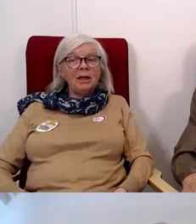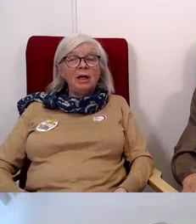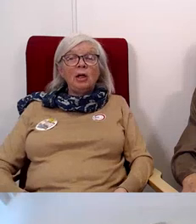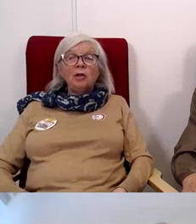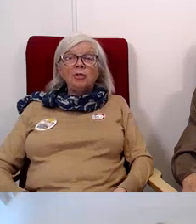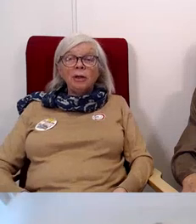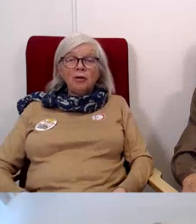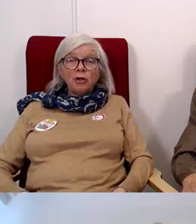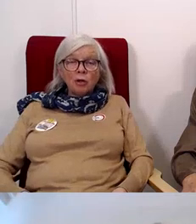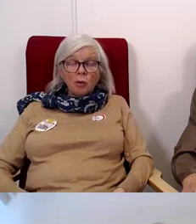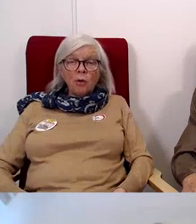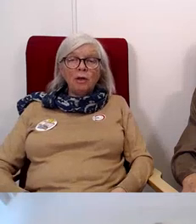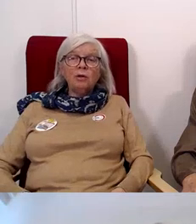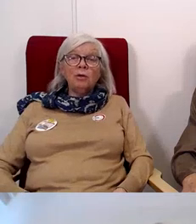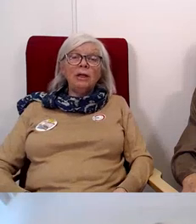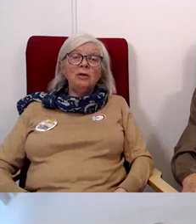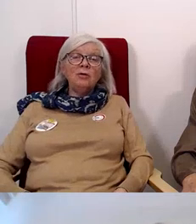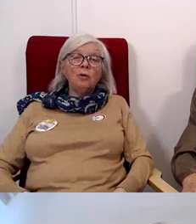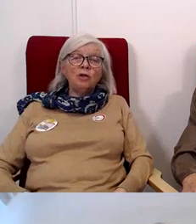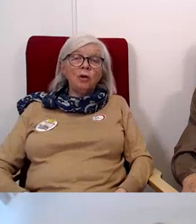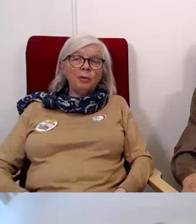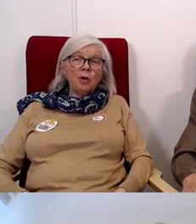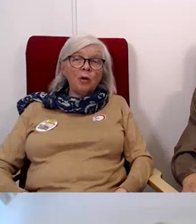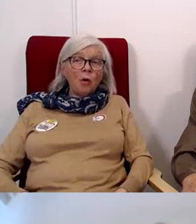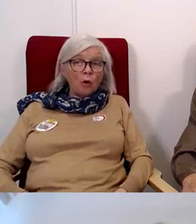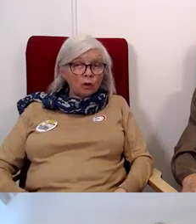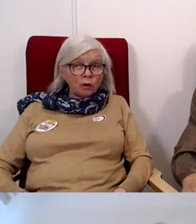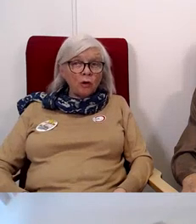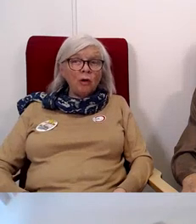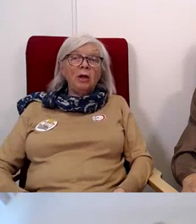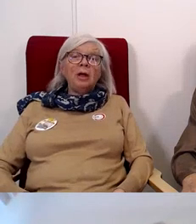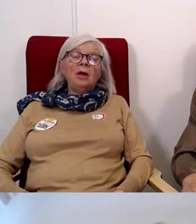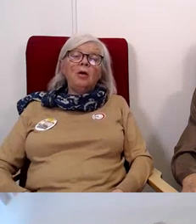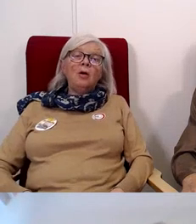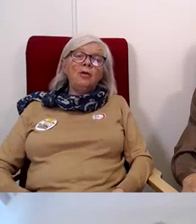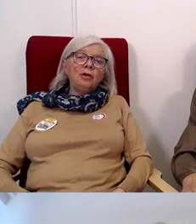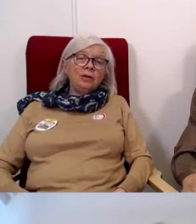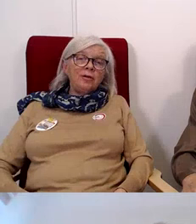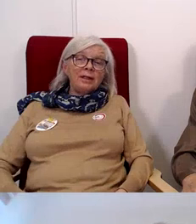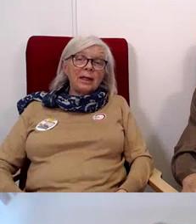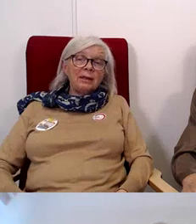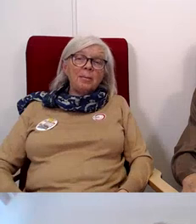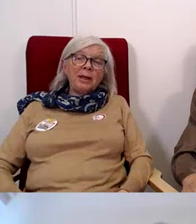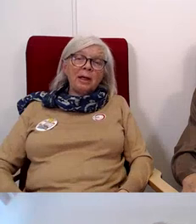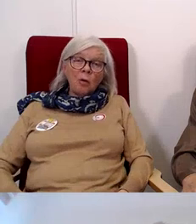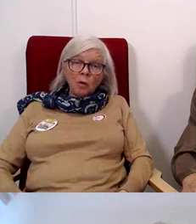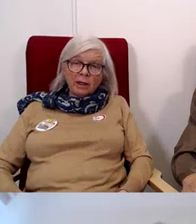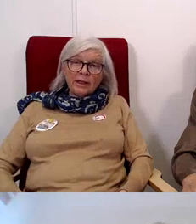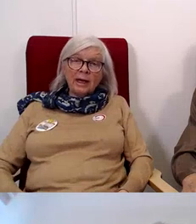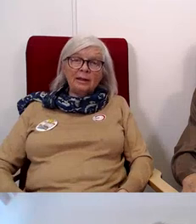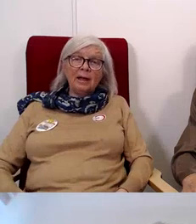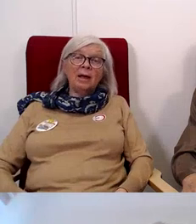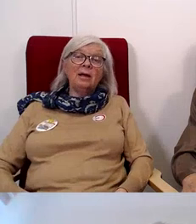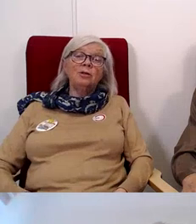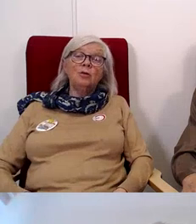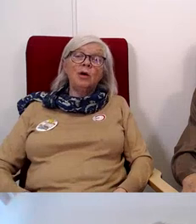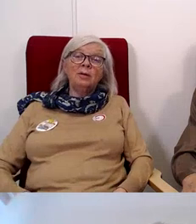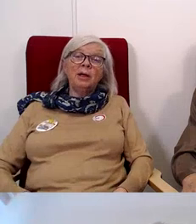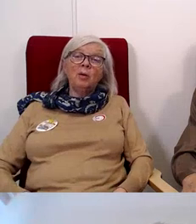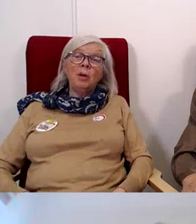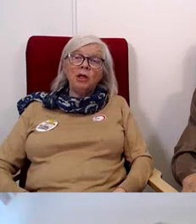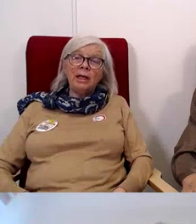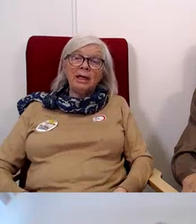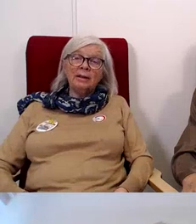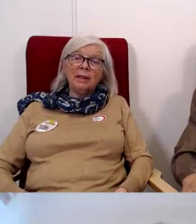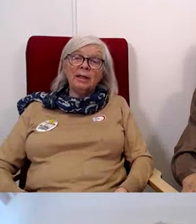från alla partier. Som ni förstår så är ju vårt uppdrag också av undervisande pedagogisk karaktär så